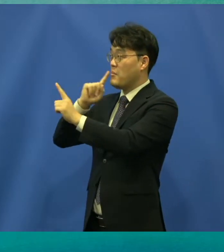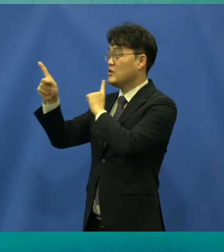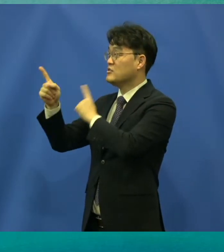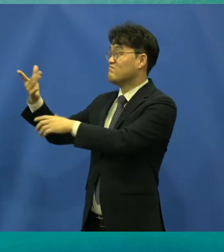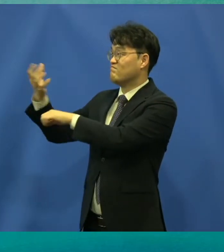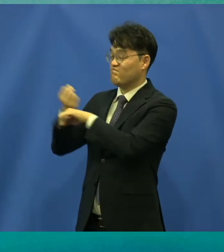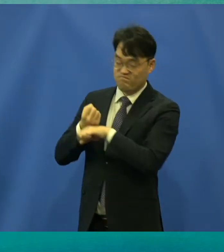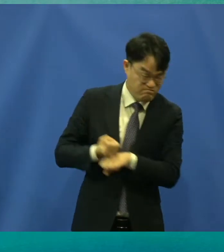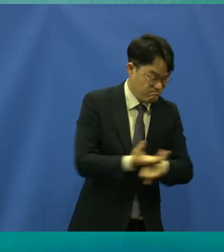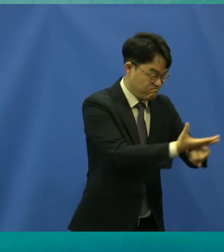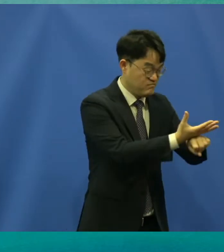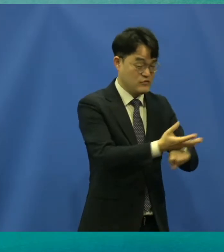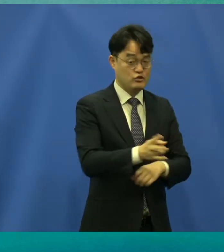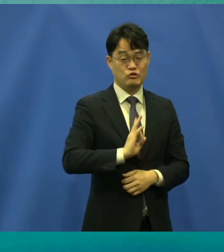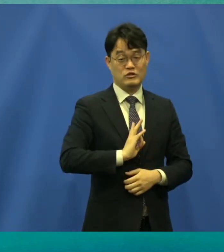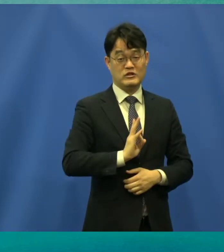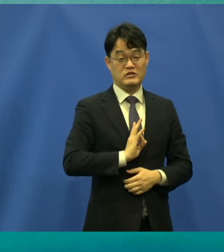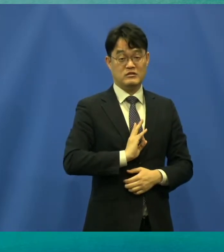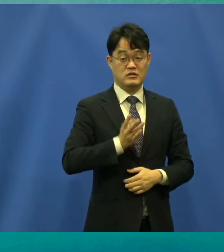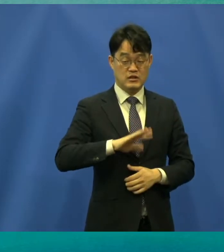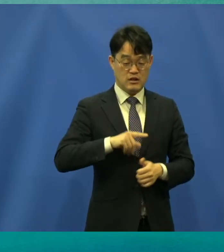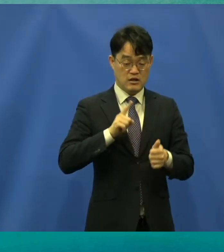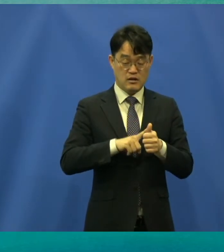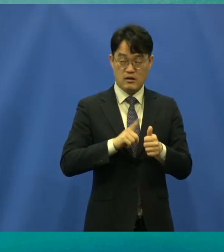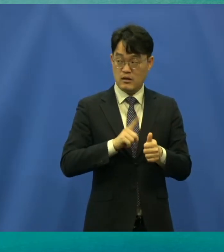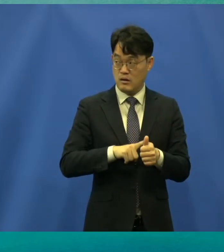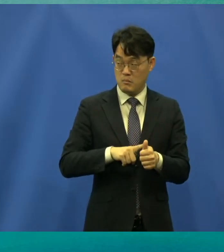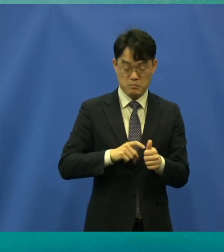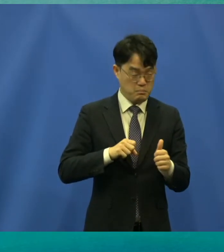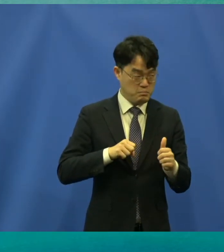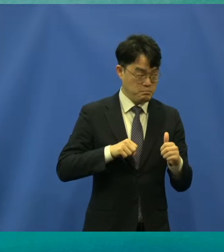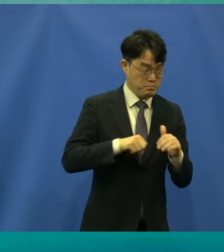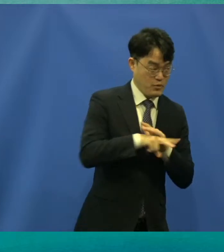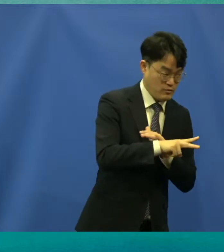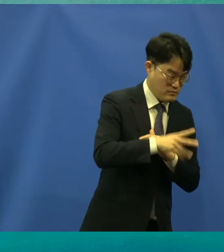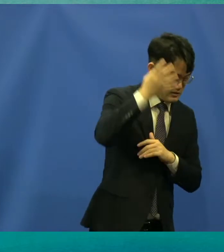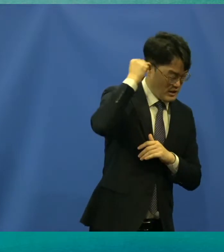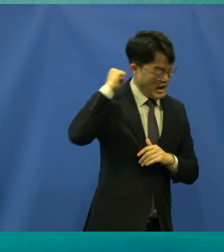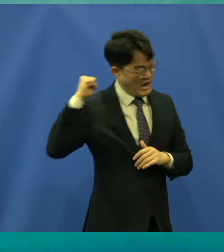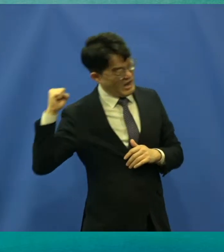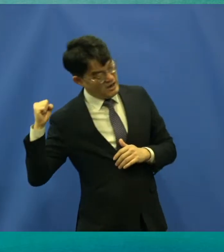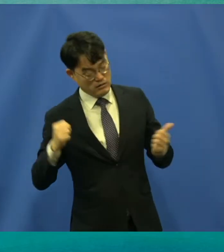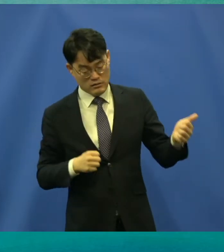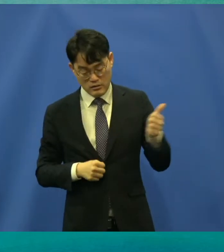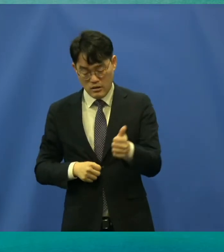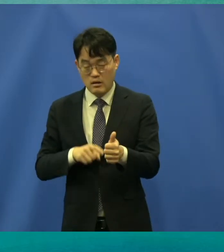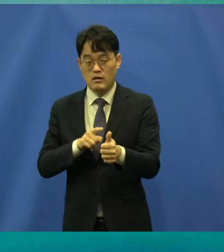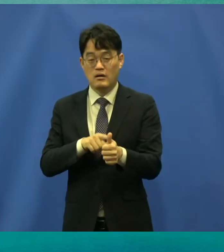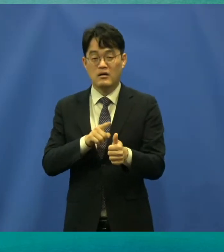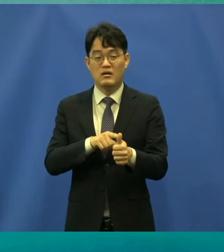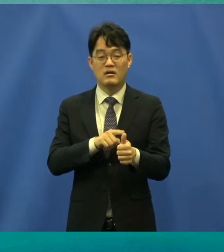그런데 그의 실패는 그의 명예를 추락시키기에 충분한 것입니다. 창피한 일입니다.